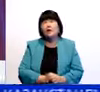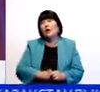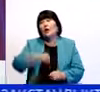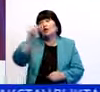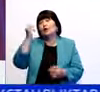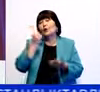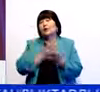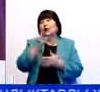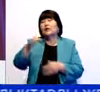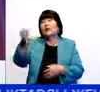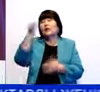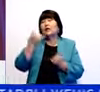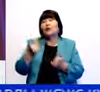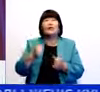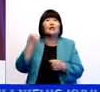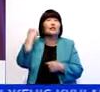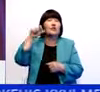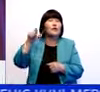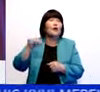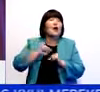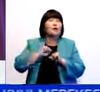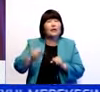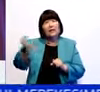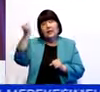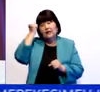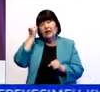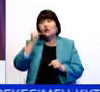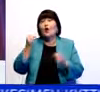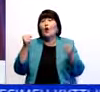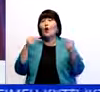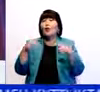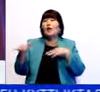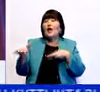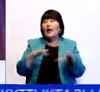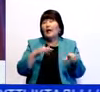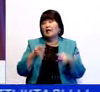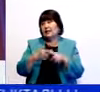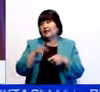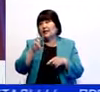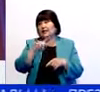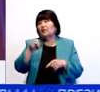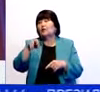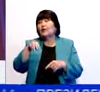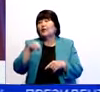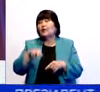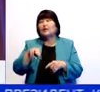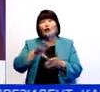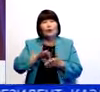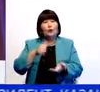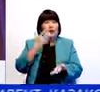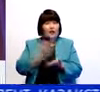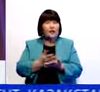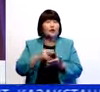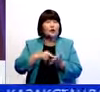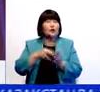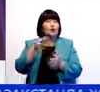Соғыс ардагерлерін еске алуға арналған жеңімпаздар батырларға тағзым атты онлайн акция tengrinews.kz порталында өтті. Бүгінгі дейін аталмыш жоба